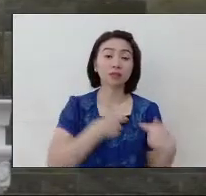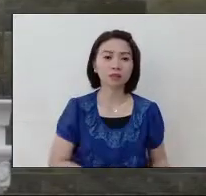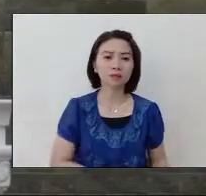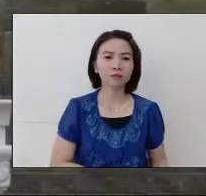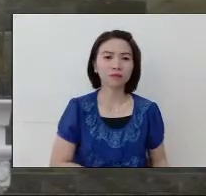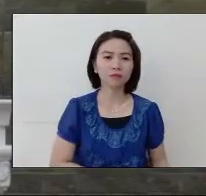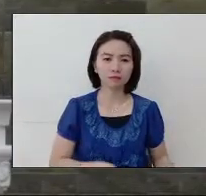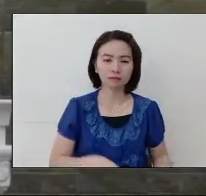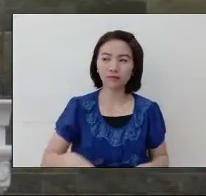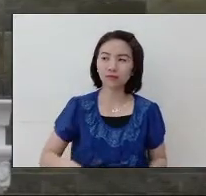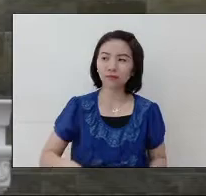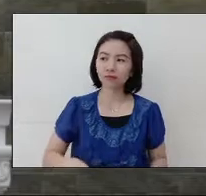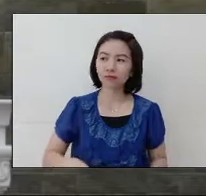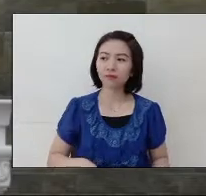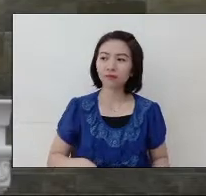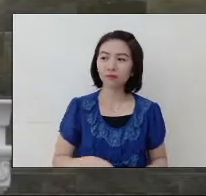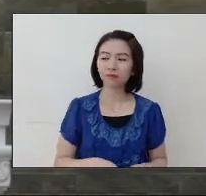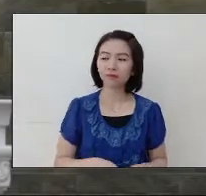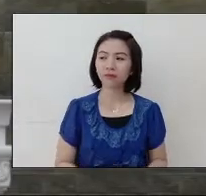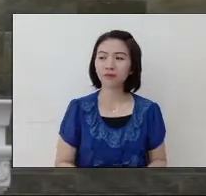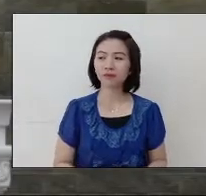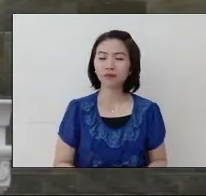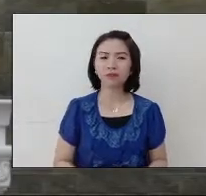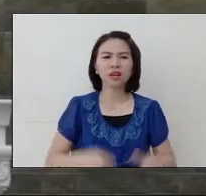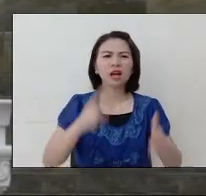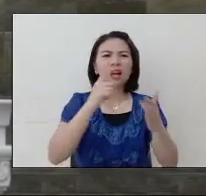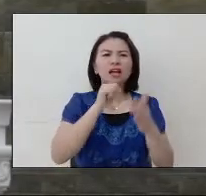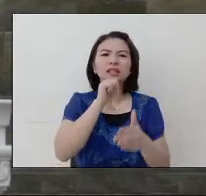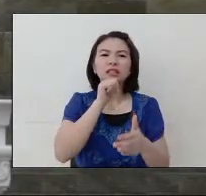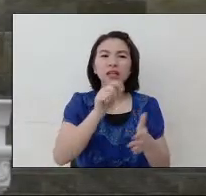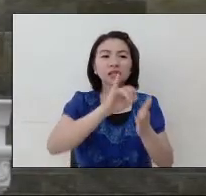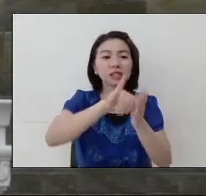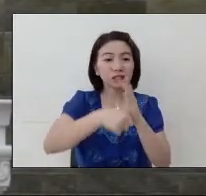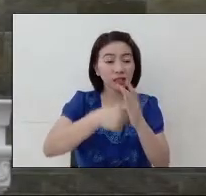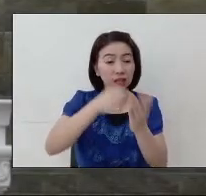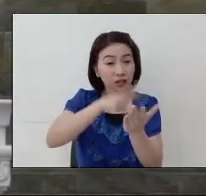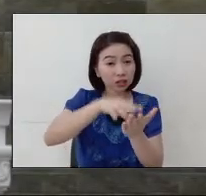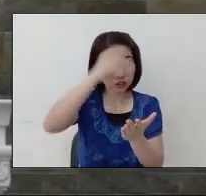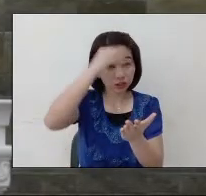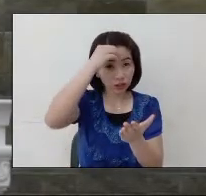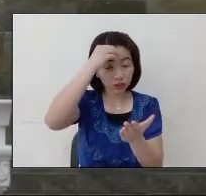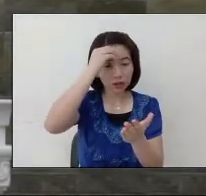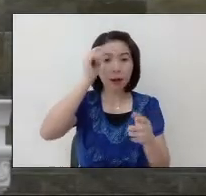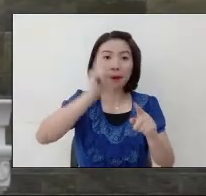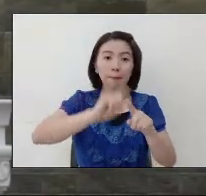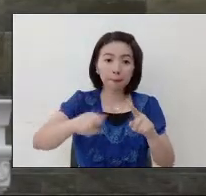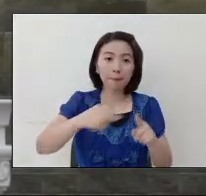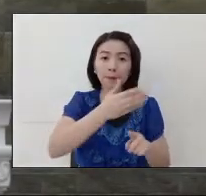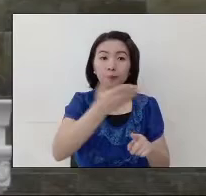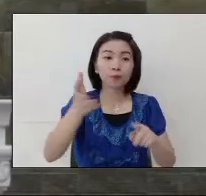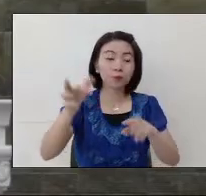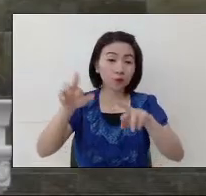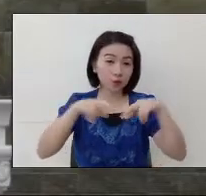mga kapatid. You know, hindi lamang natutunan, kundi tinanggap na natutunan.